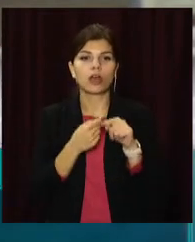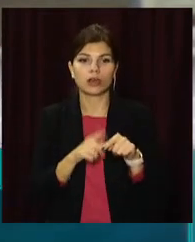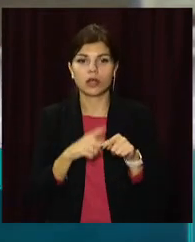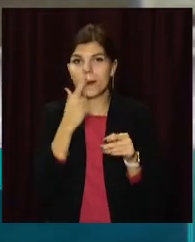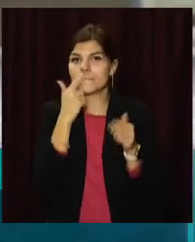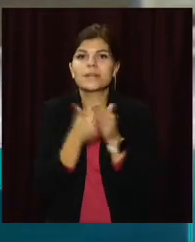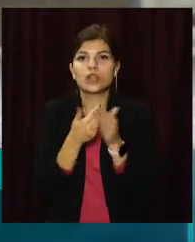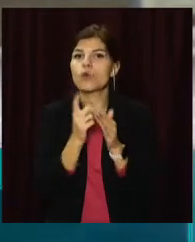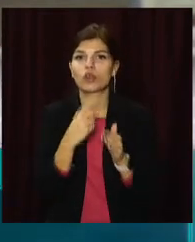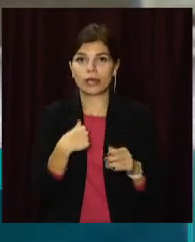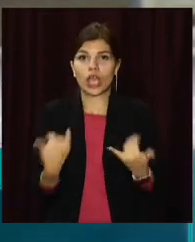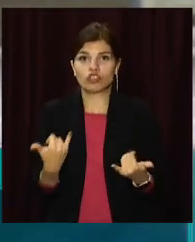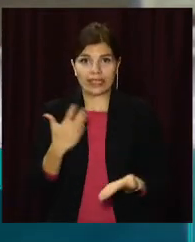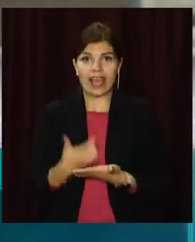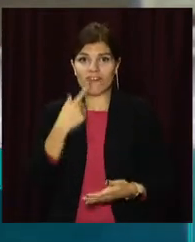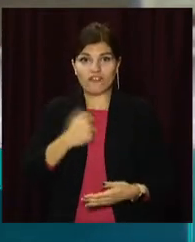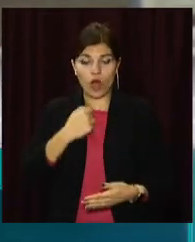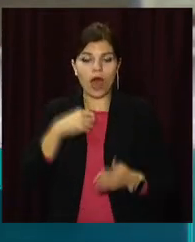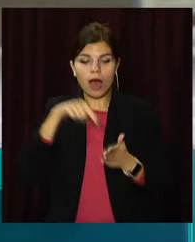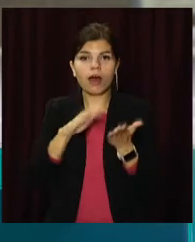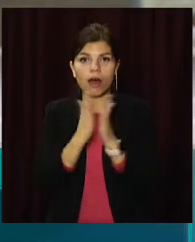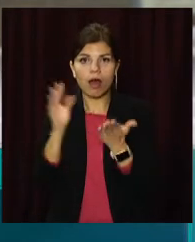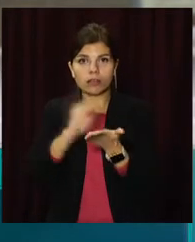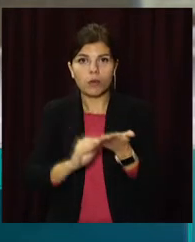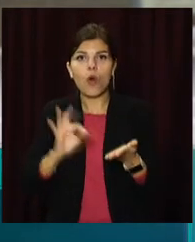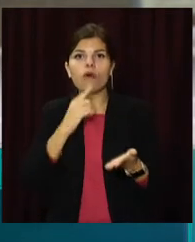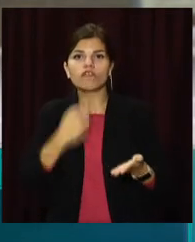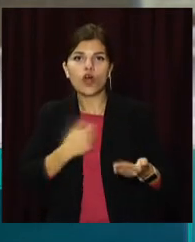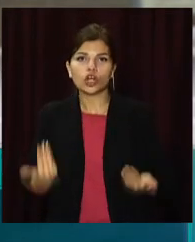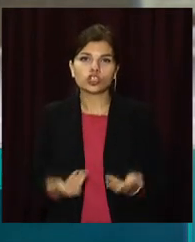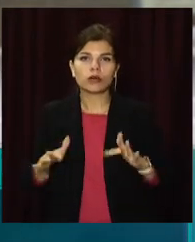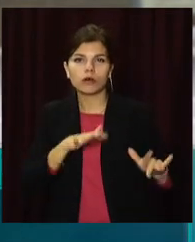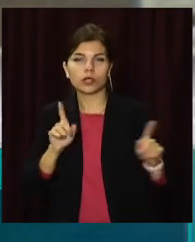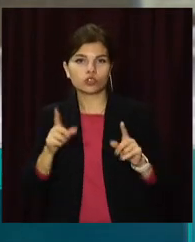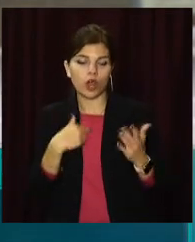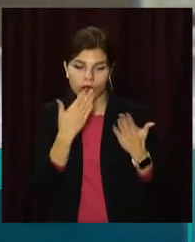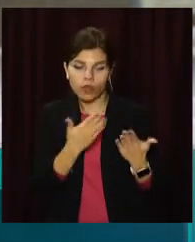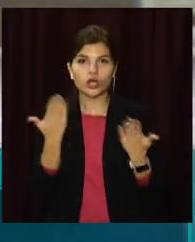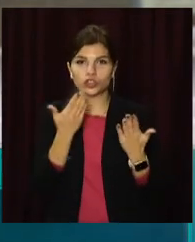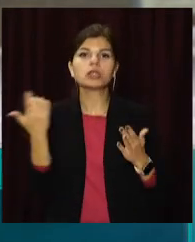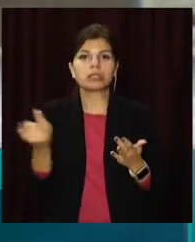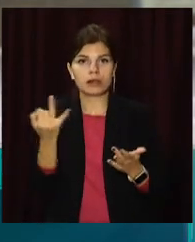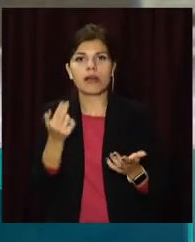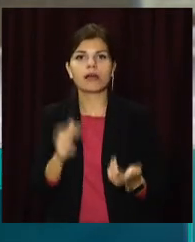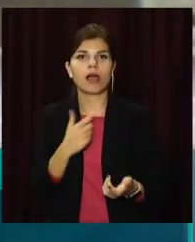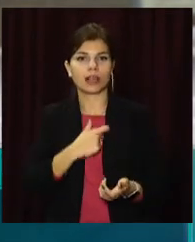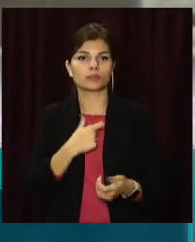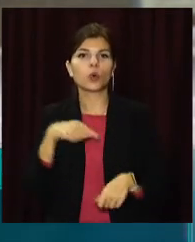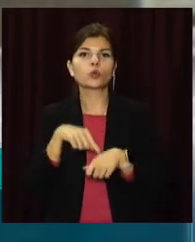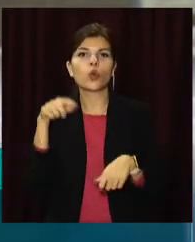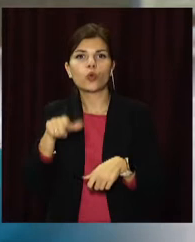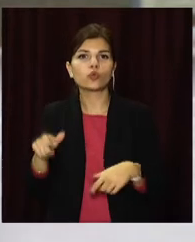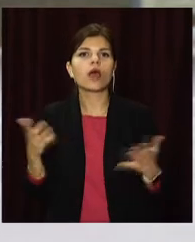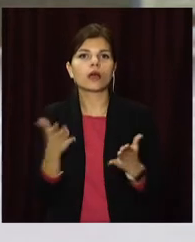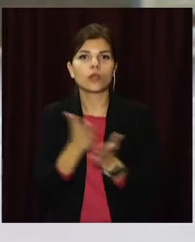мінімум, тому що зараз я є військовослужбовцем. І мені буде вже цікаво подивитися, почитати, як себе почувають люди,